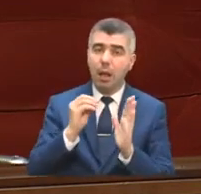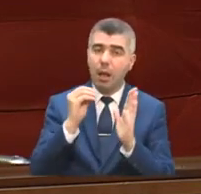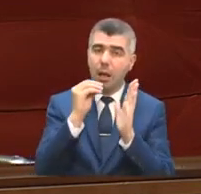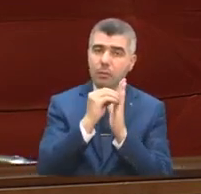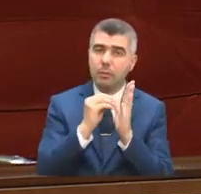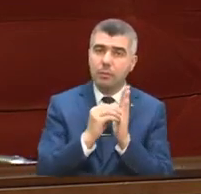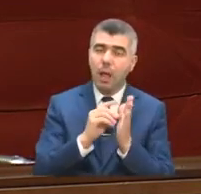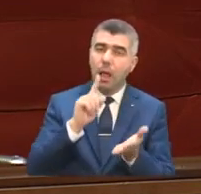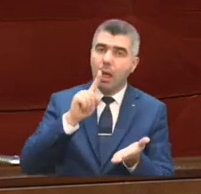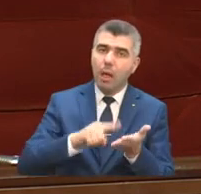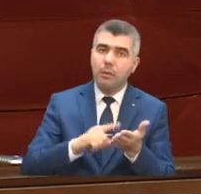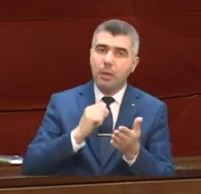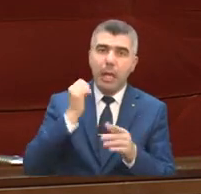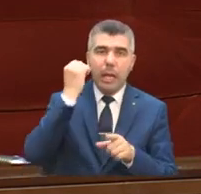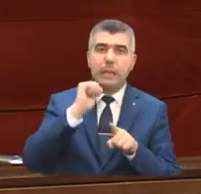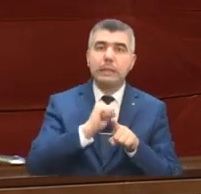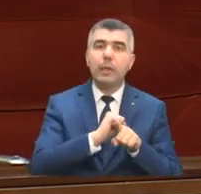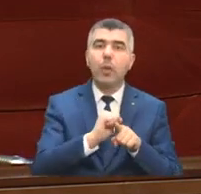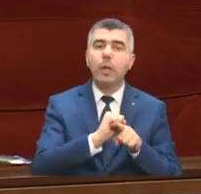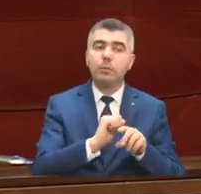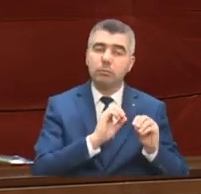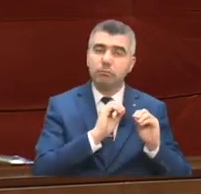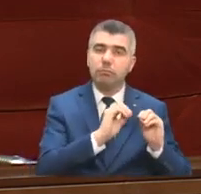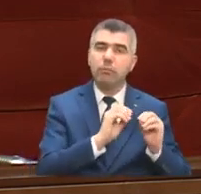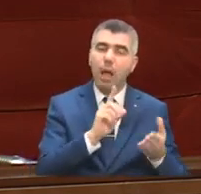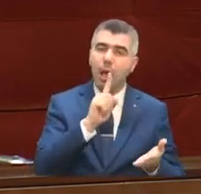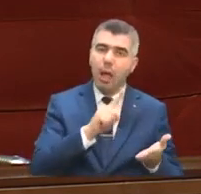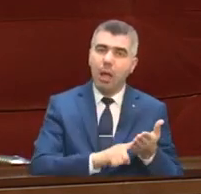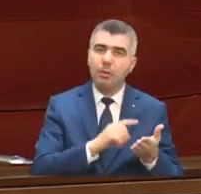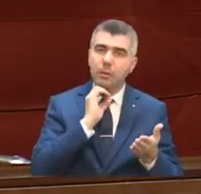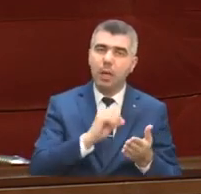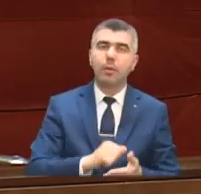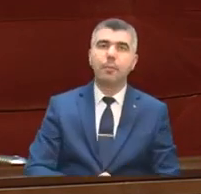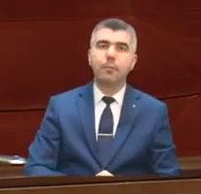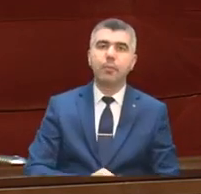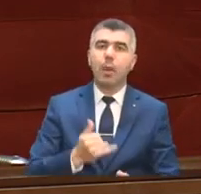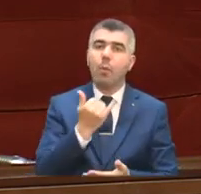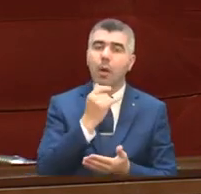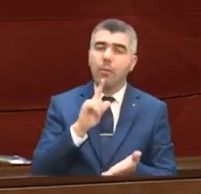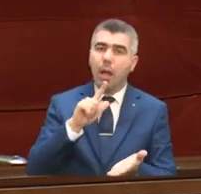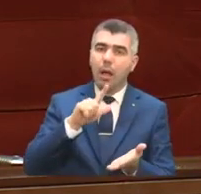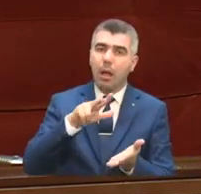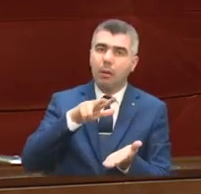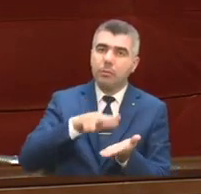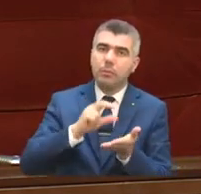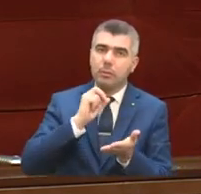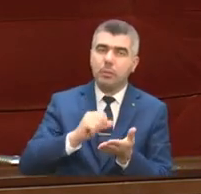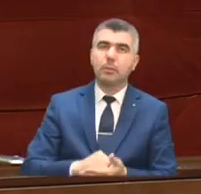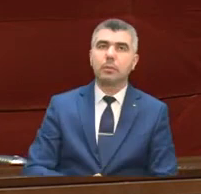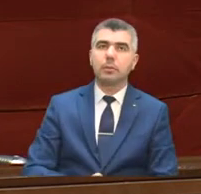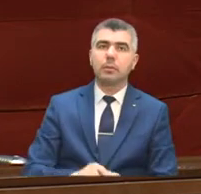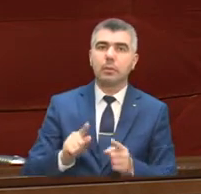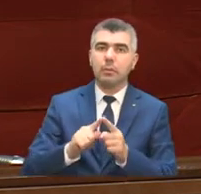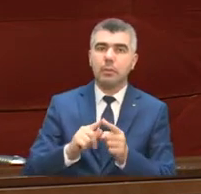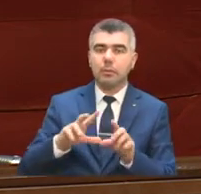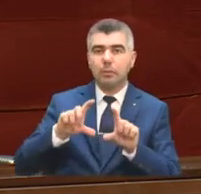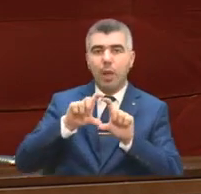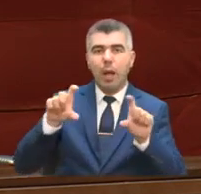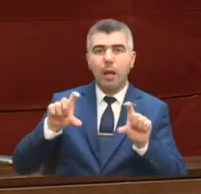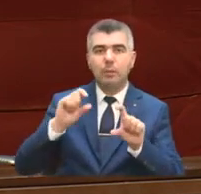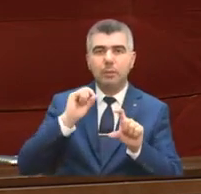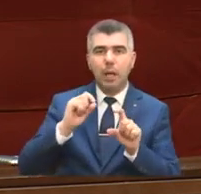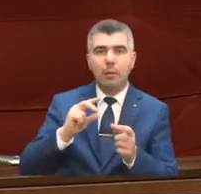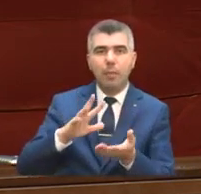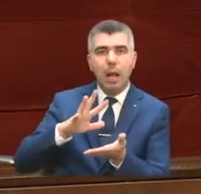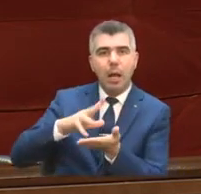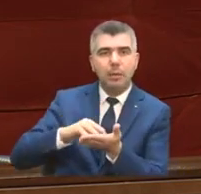الخضوع للتكوين التأهيلي الأولي الأدنى الإلزامي والتكوين المستمر في المؤسسات المعتمدة باش يحصل السائق على بطاقة السائق